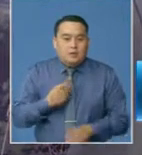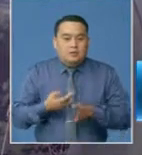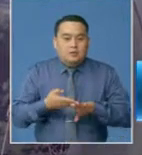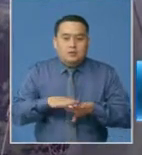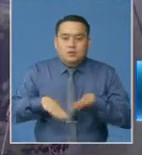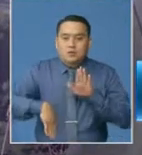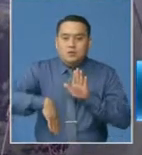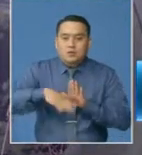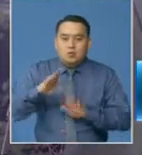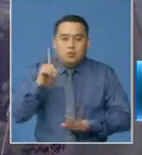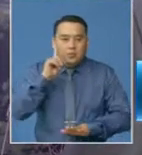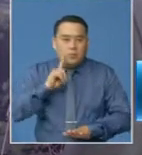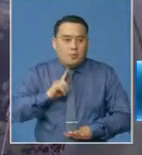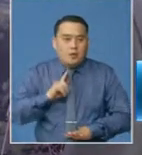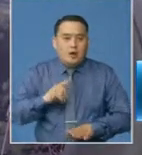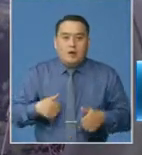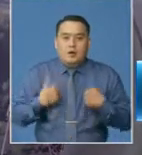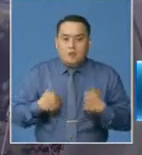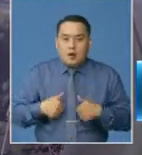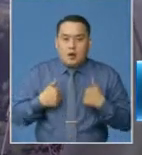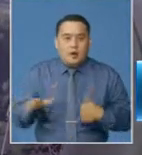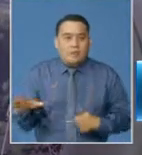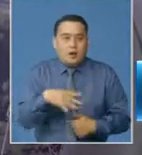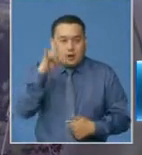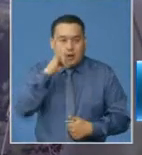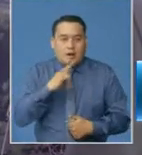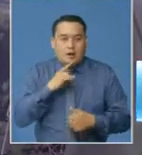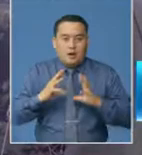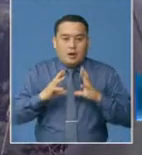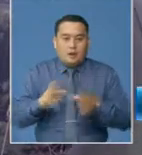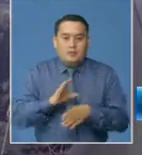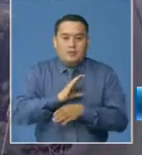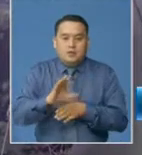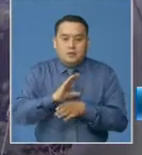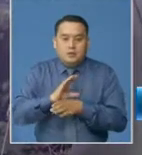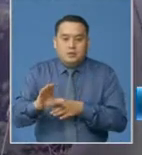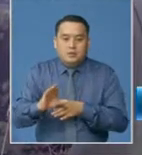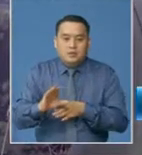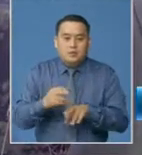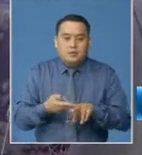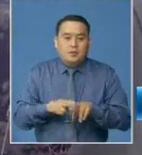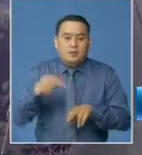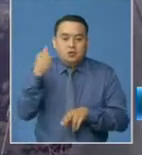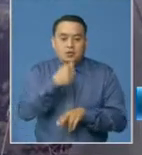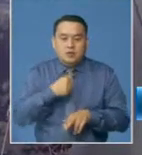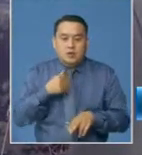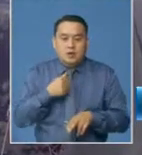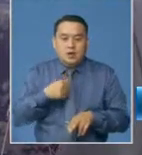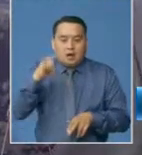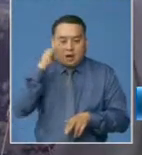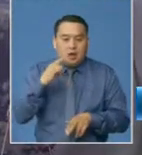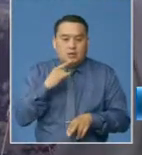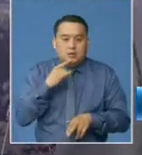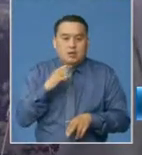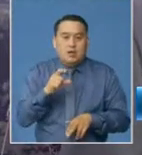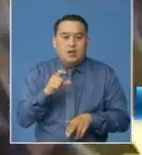дәмді, пайдалы. Сол балды бүткіл Қазақстанға, бүткіл әлемге шығарайық деп жатырмыз. Енді биыл біздің Қазақстанымызда